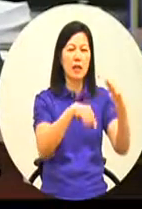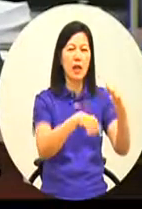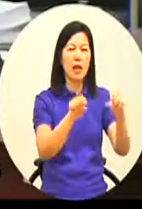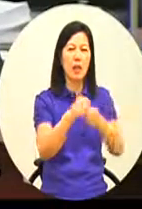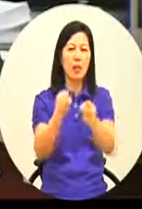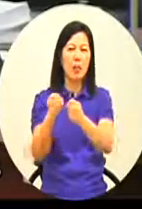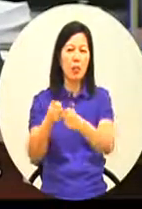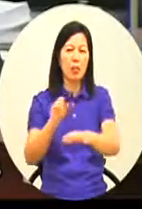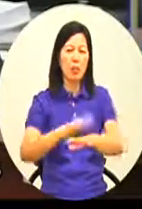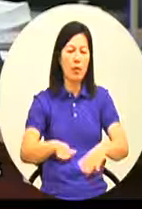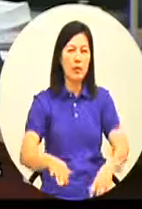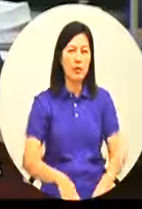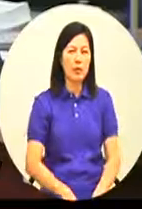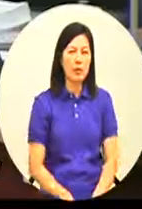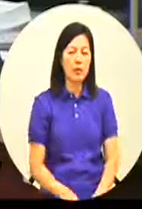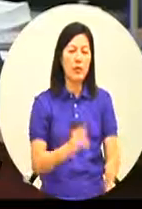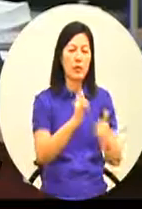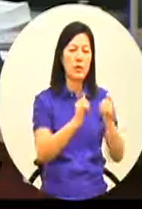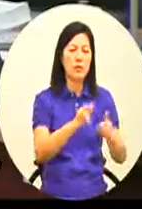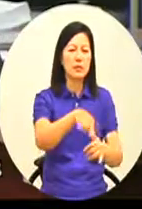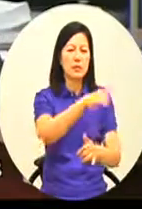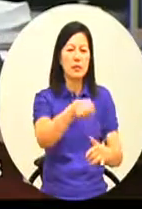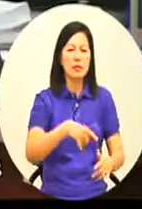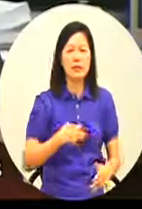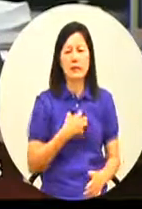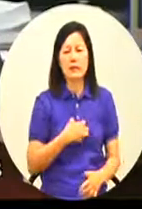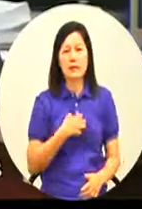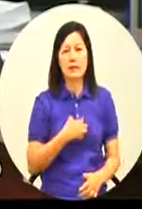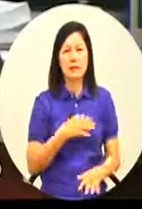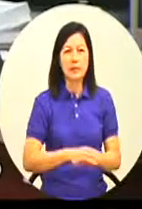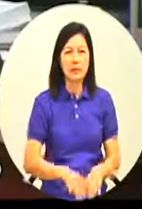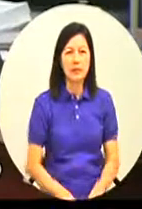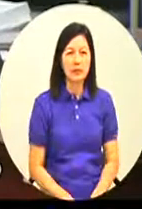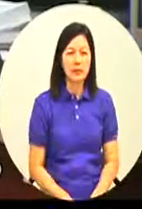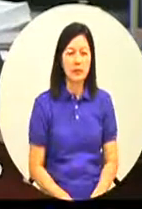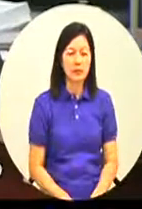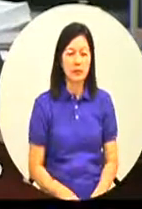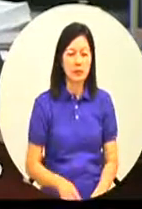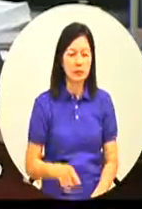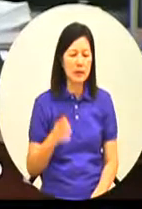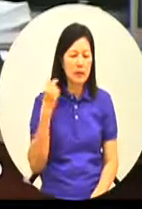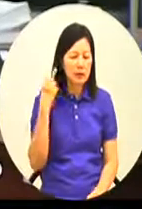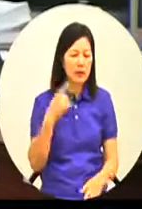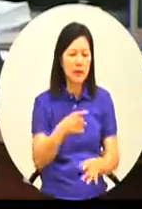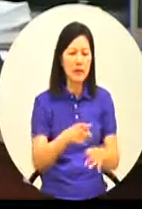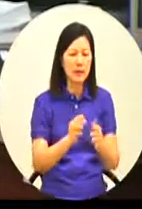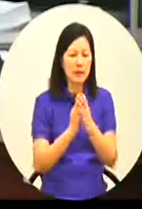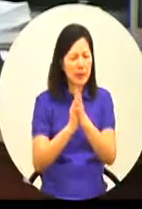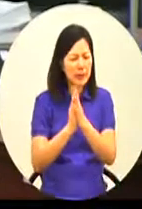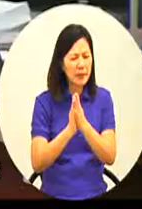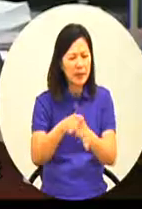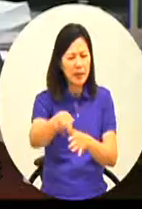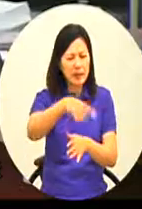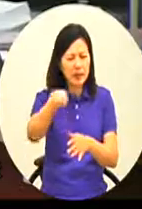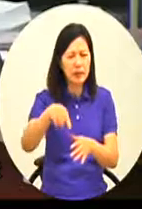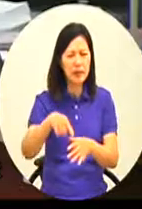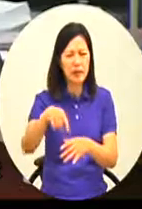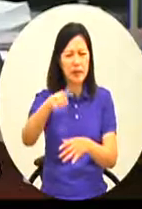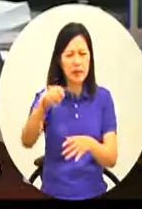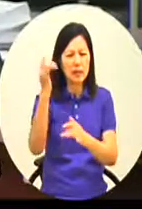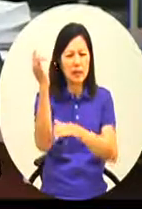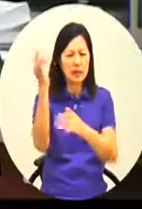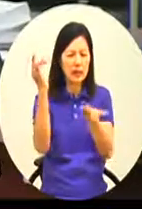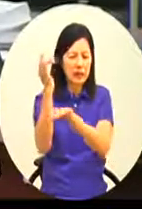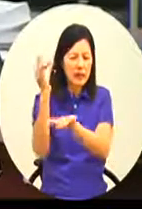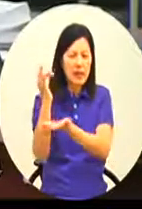去啊，啊所以老百姓啊，在讲话就是讲，迄两日啊，就伊来讲拜托，看这树啊，看会当来找一个卖啦。这风台